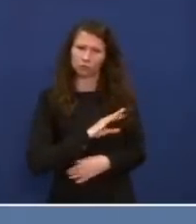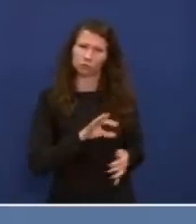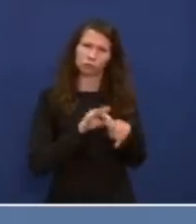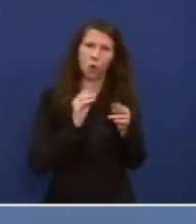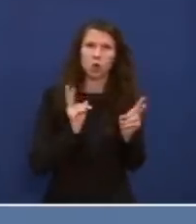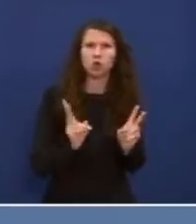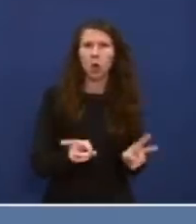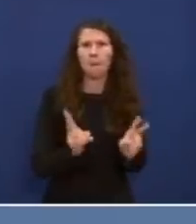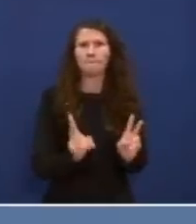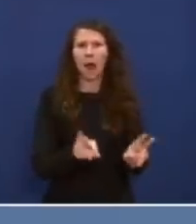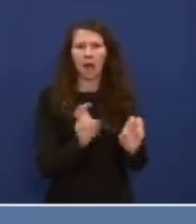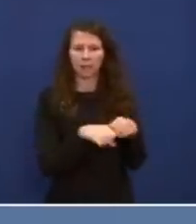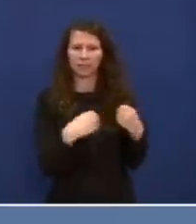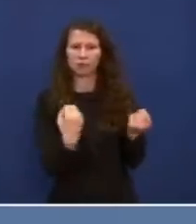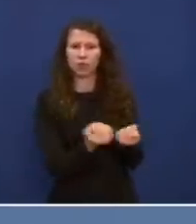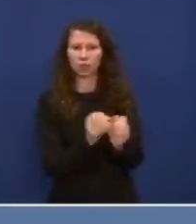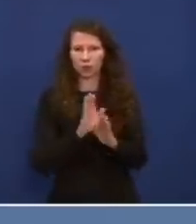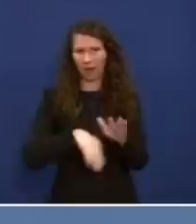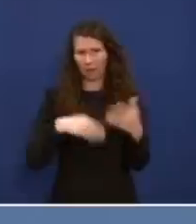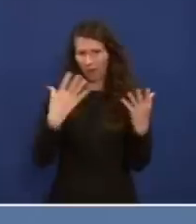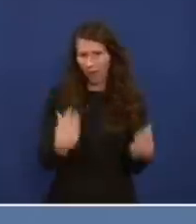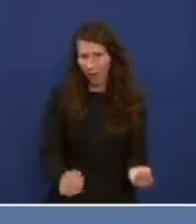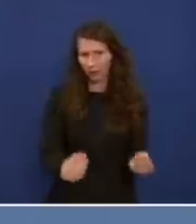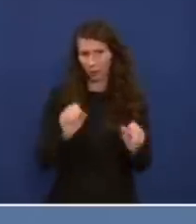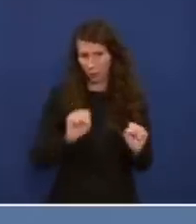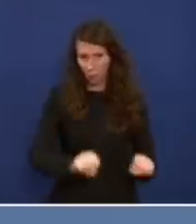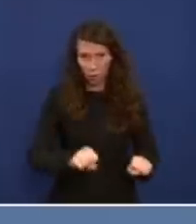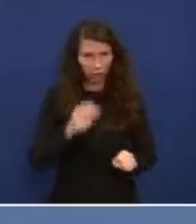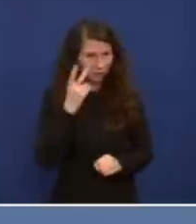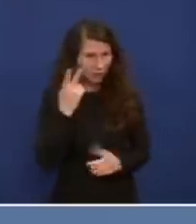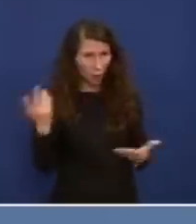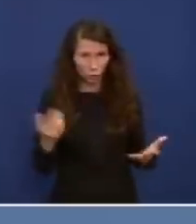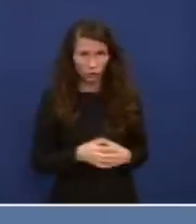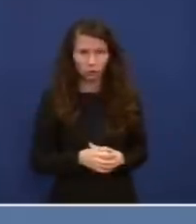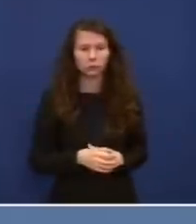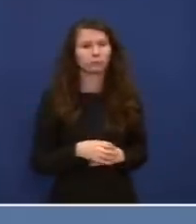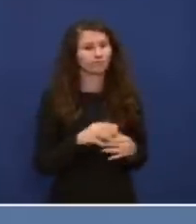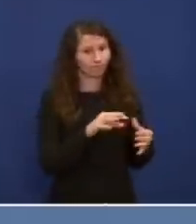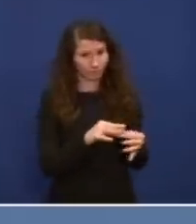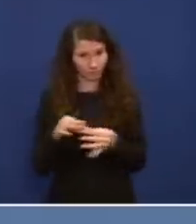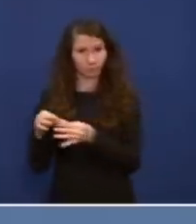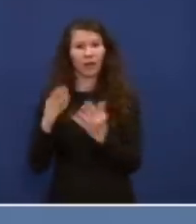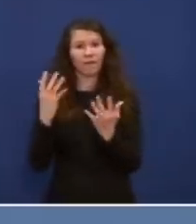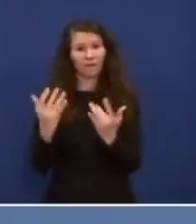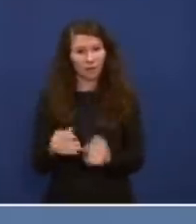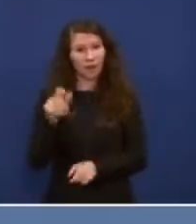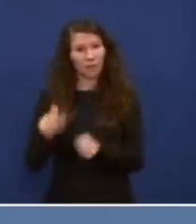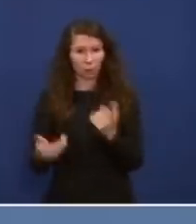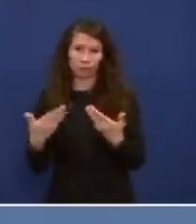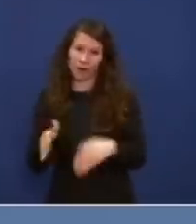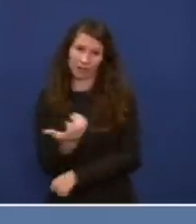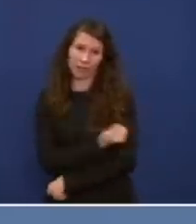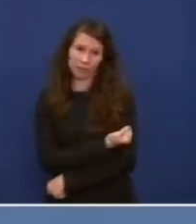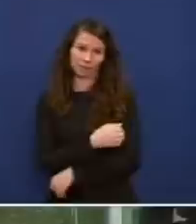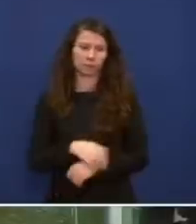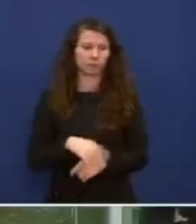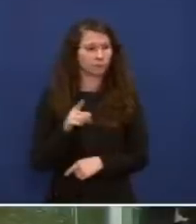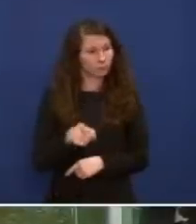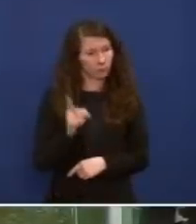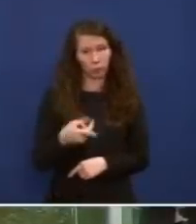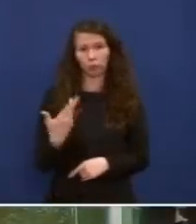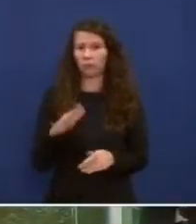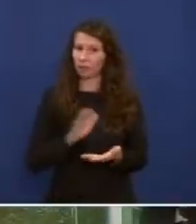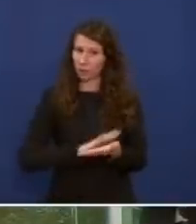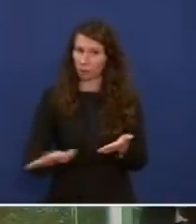normalen Bedingungen ab dem Herbst möglich? Ein ganz, ganz wesentlicher Punkt. Und das müssen wir, glaube ich, viel deutlicher sagen. Und ein zweiter